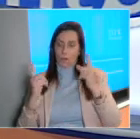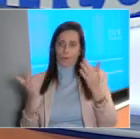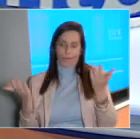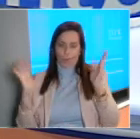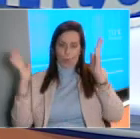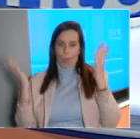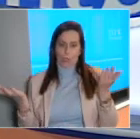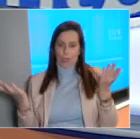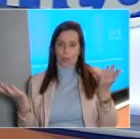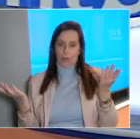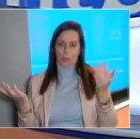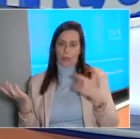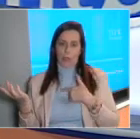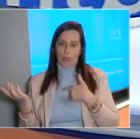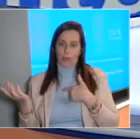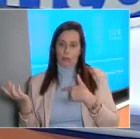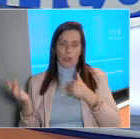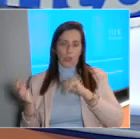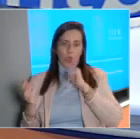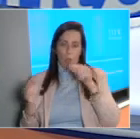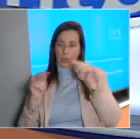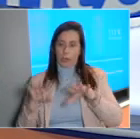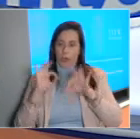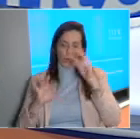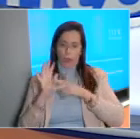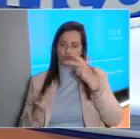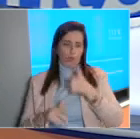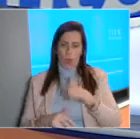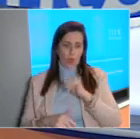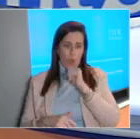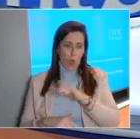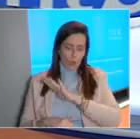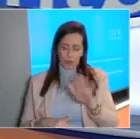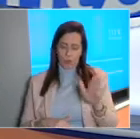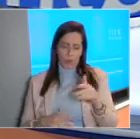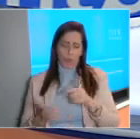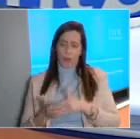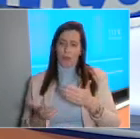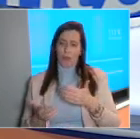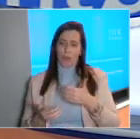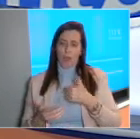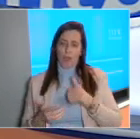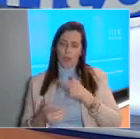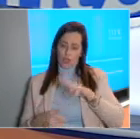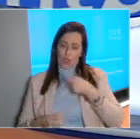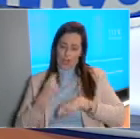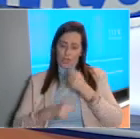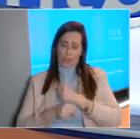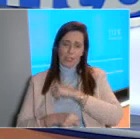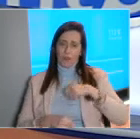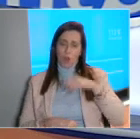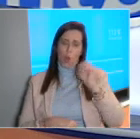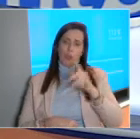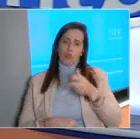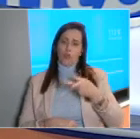ופתטי, ואני מה זה לא רוצה להגיע לבחירות בפעם השלישית, כי אני שולמן ויש לי עסקים, ולא